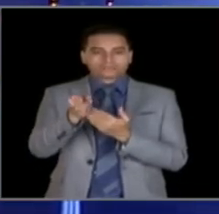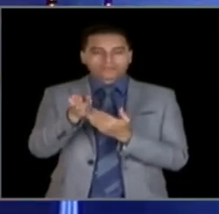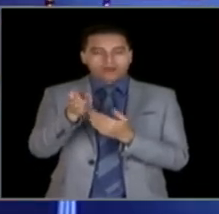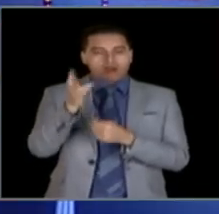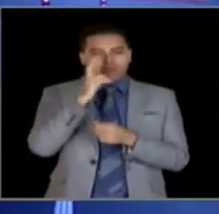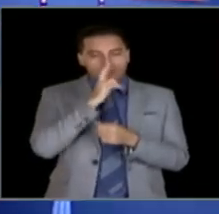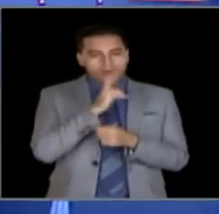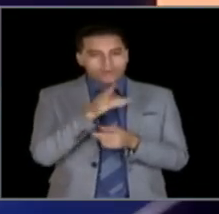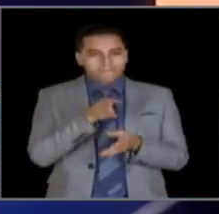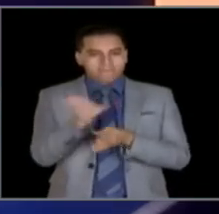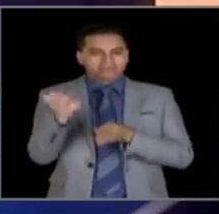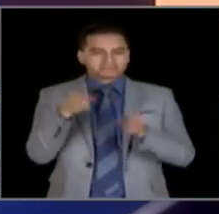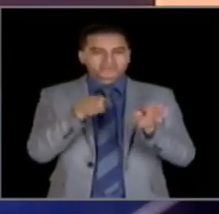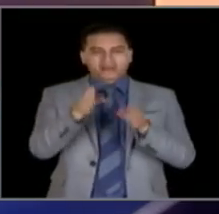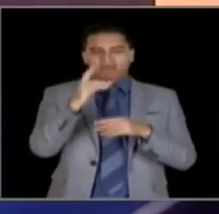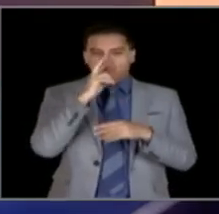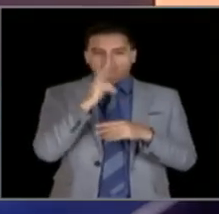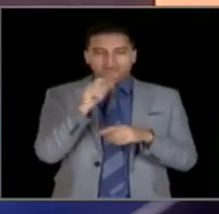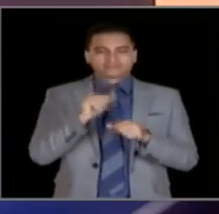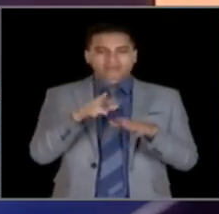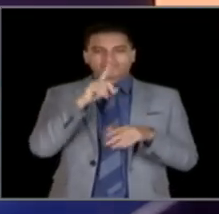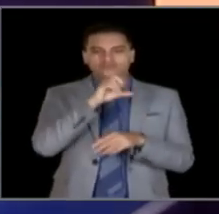الرواية دي اتنشرت 1998،